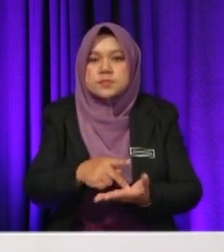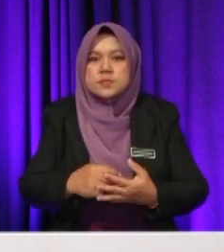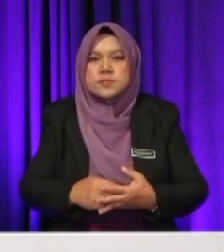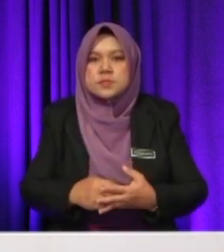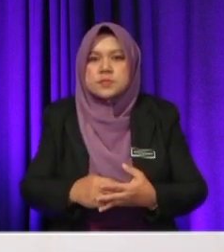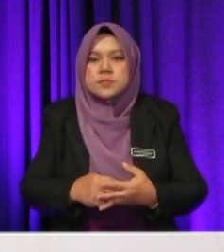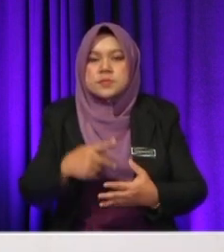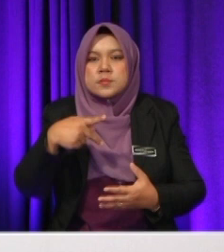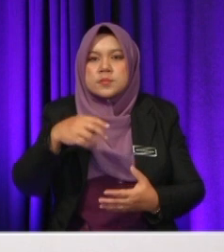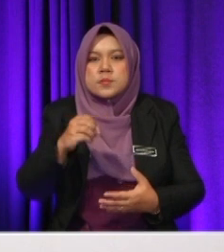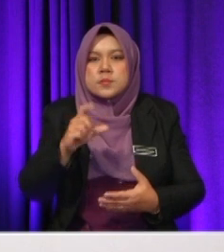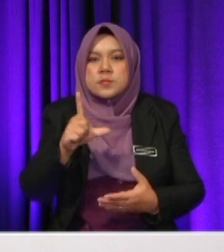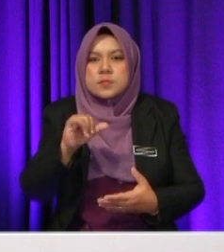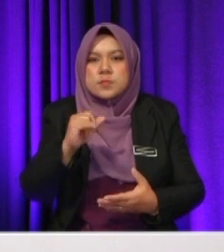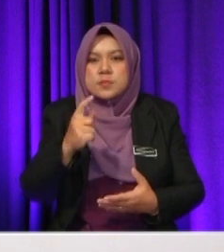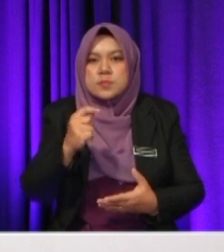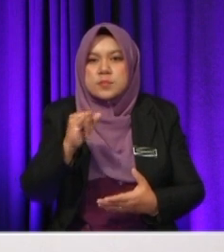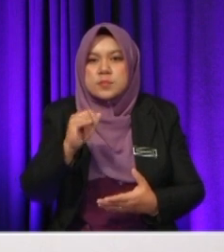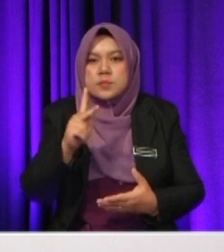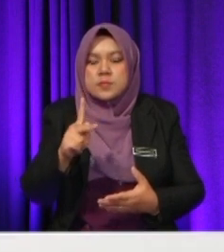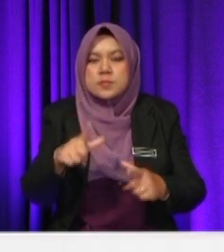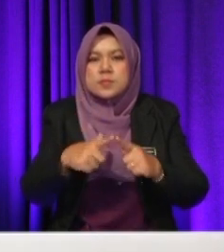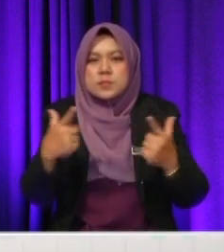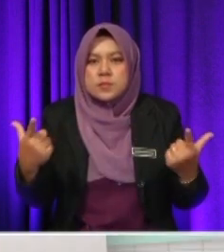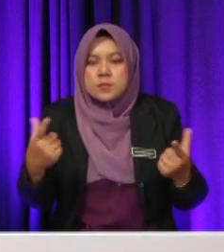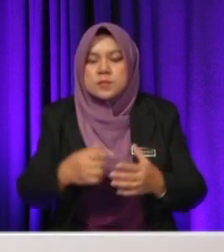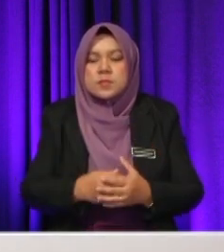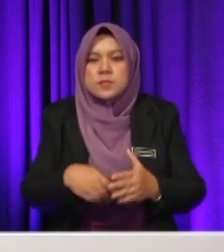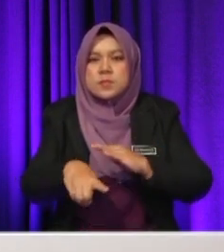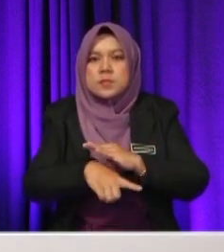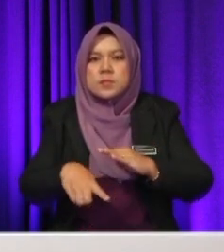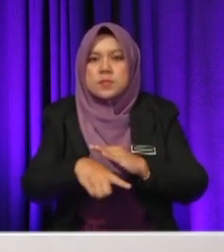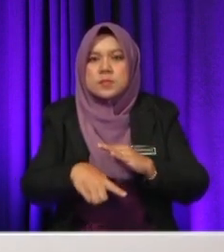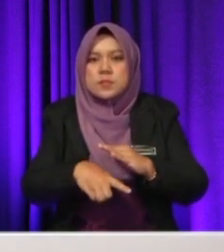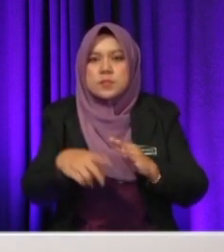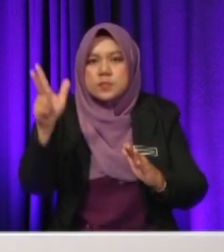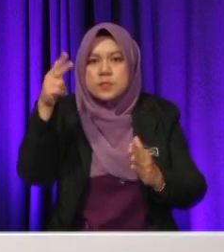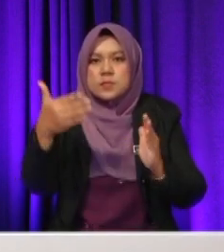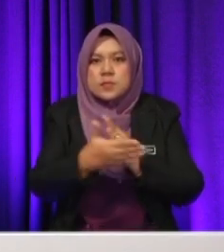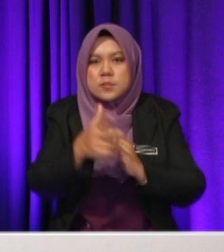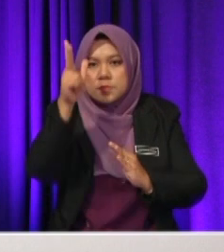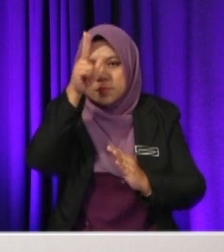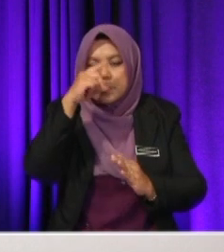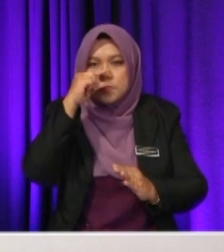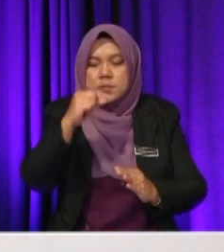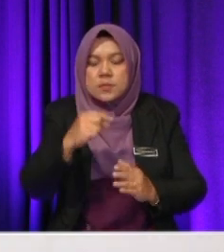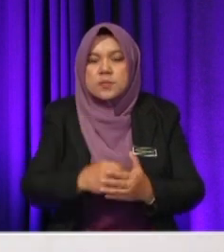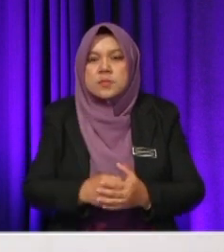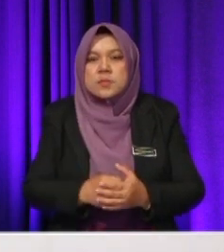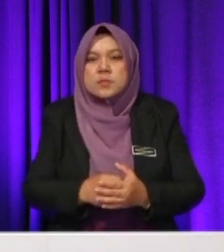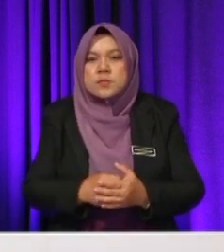politik yang lain ialah dengan adanya dasar desentralisasi oleh kerajaan British yang mana dasar ini